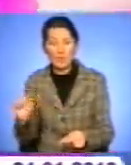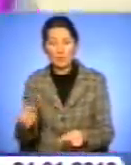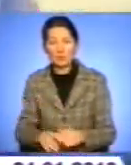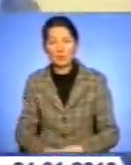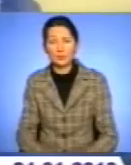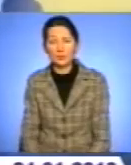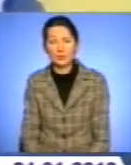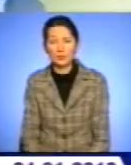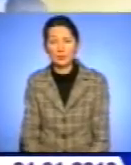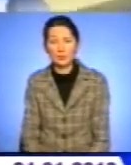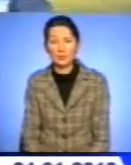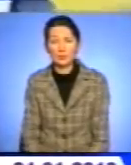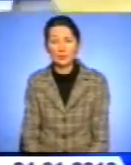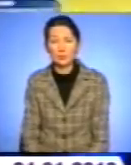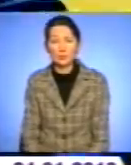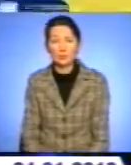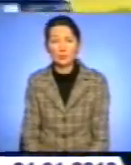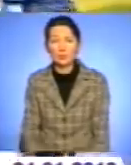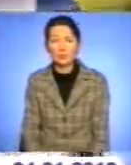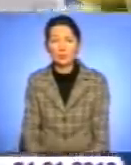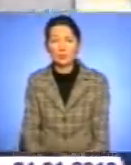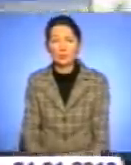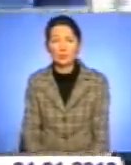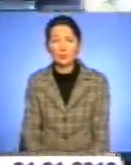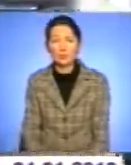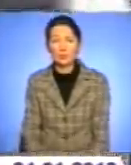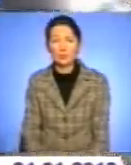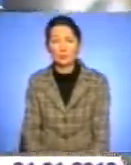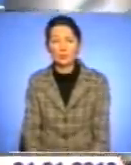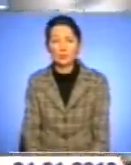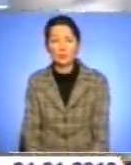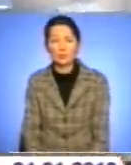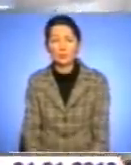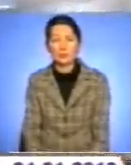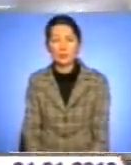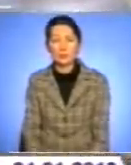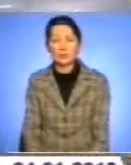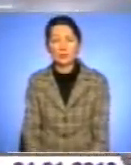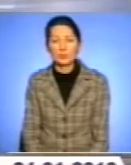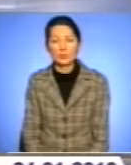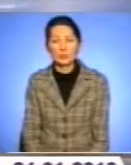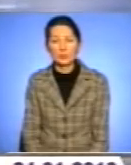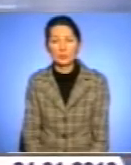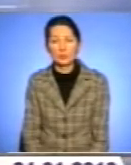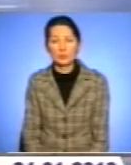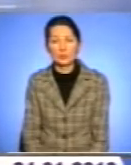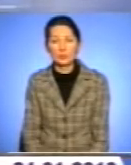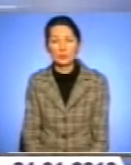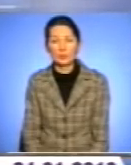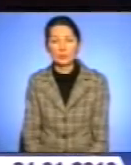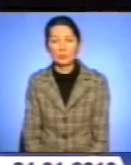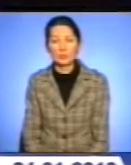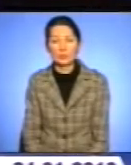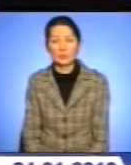вітчизняна авіакомпанія повинна інформувати про затримки рейсів, а у разі невиконання – виплачувати людям компенсації.